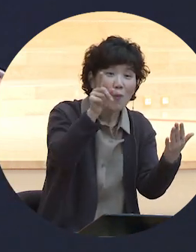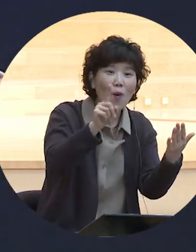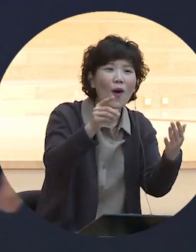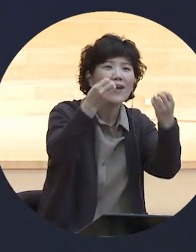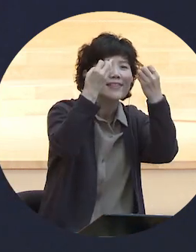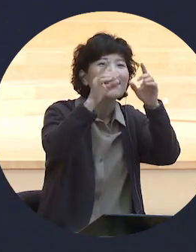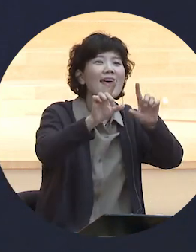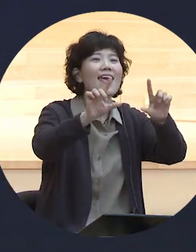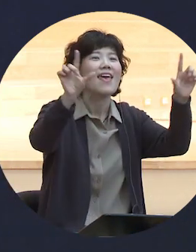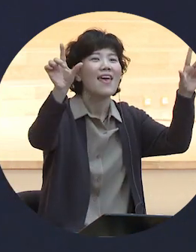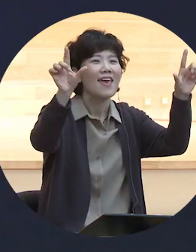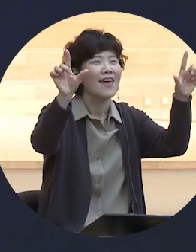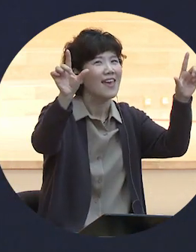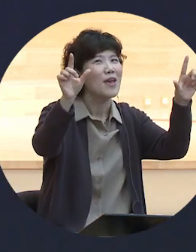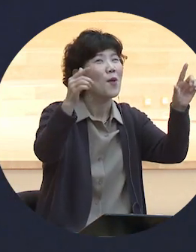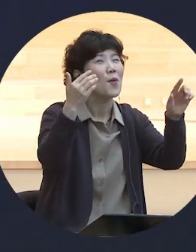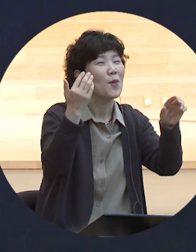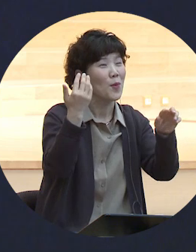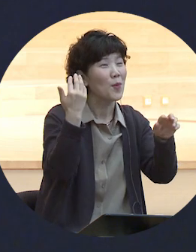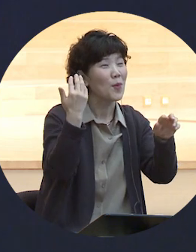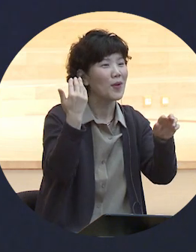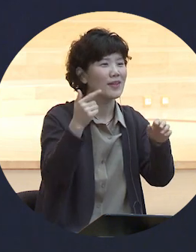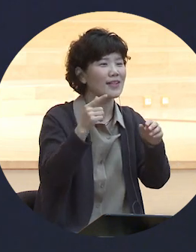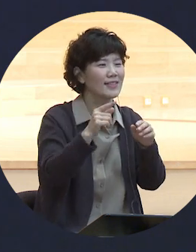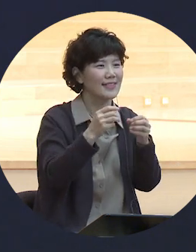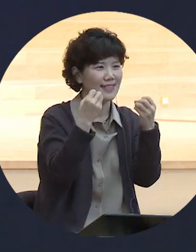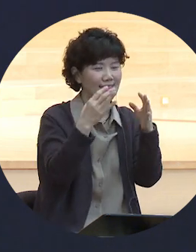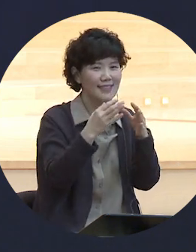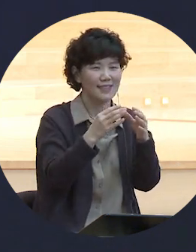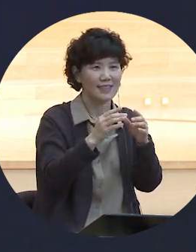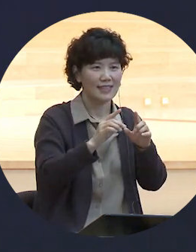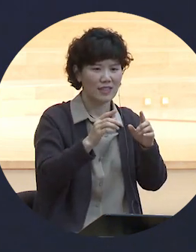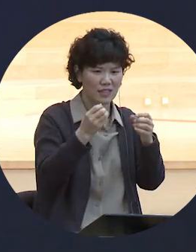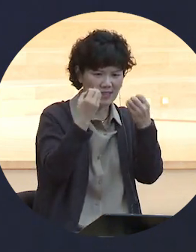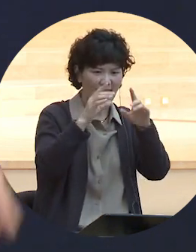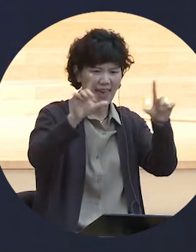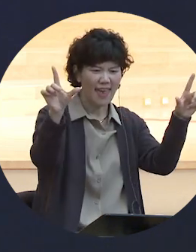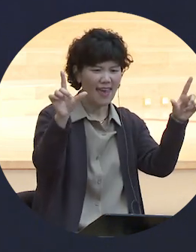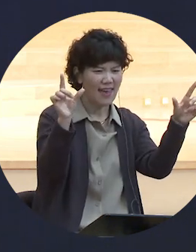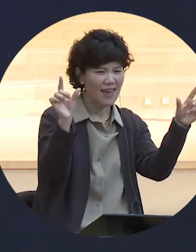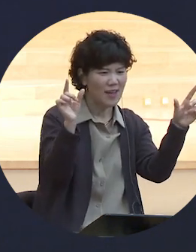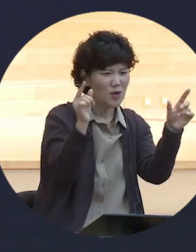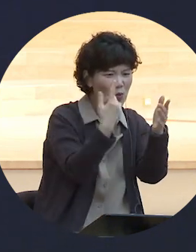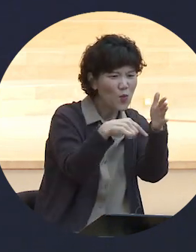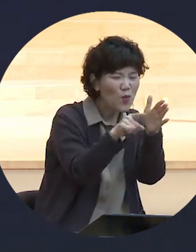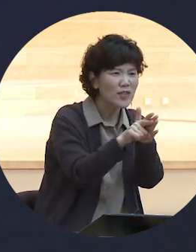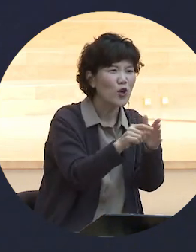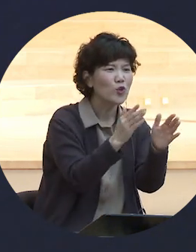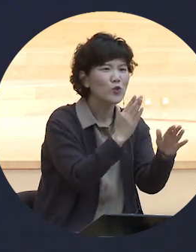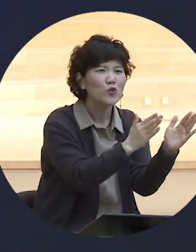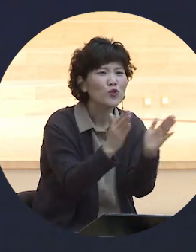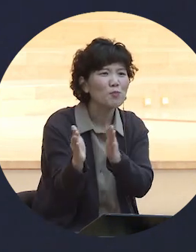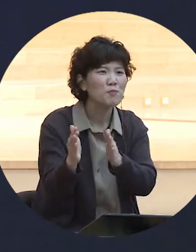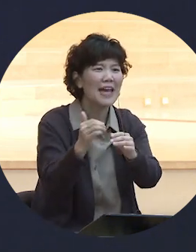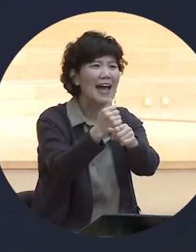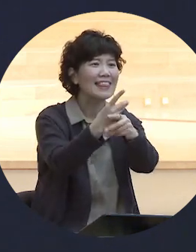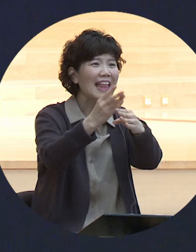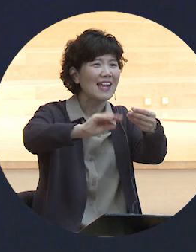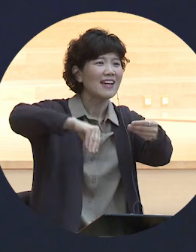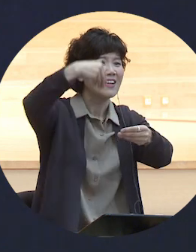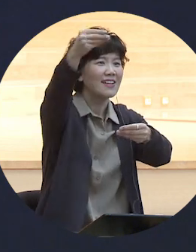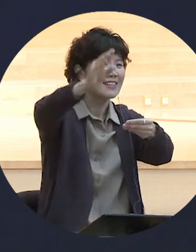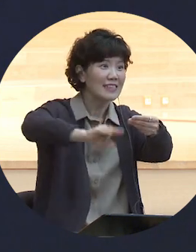새해가 된 지 얼마 안 됐을 때였거든요. 새해 교회에서 만들어 놓은 캘린더 있잖아요. 달려. 그게 눈에 들어왔는데 거기는